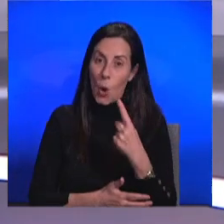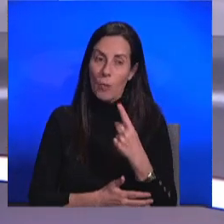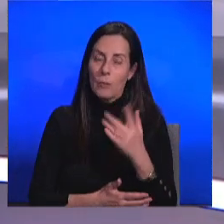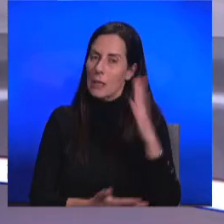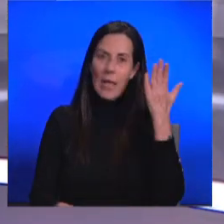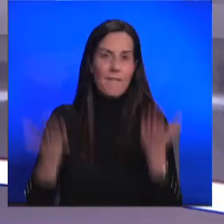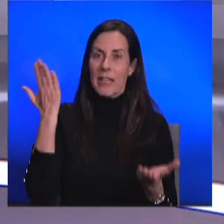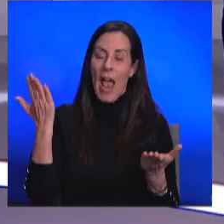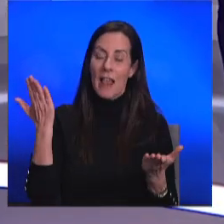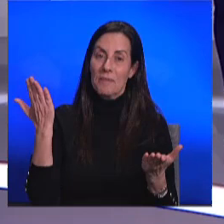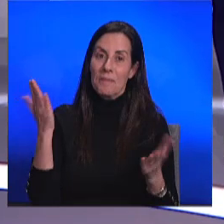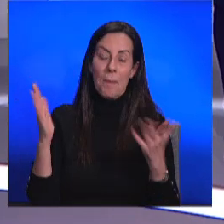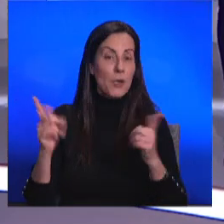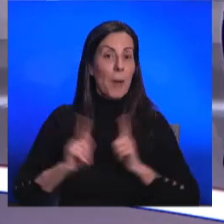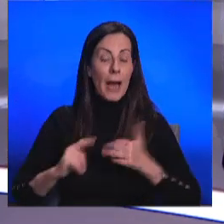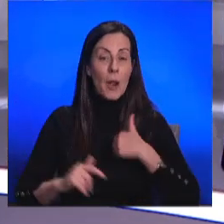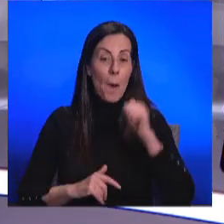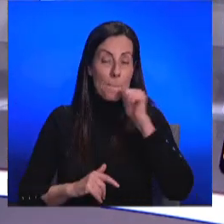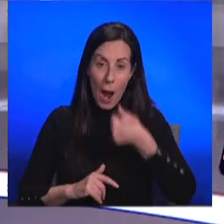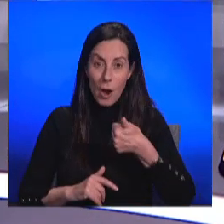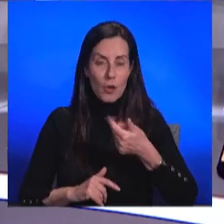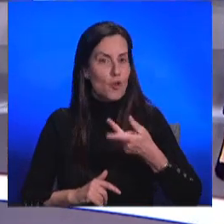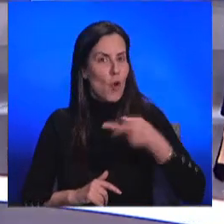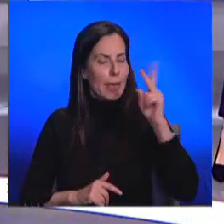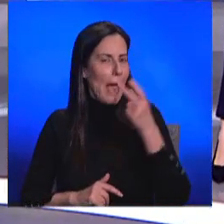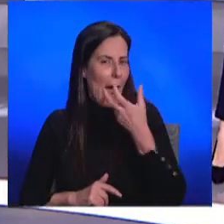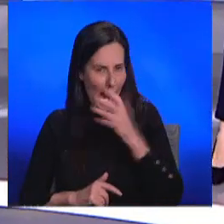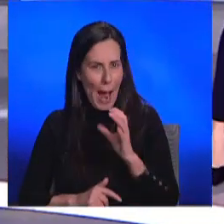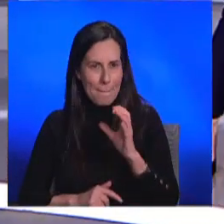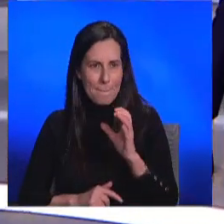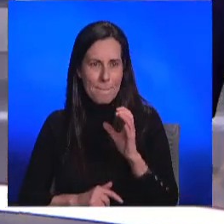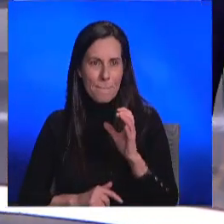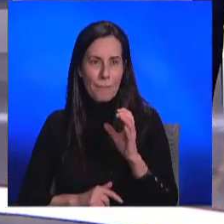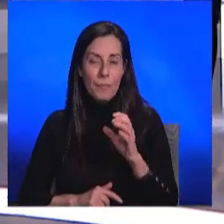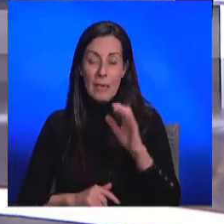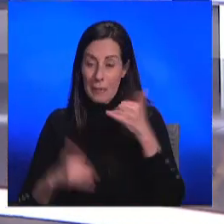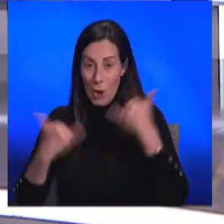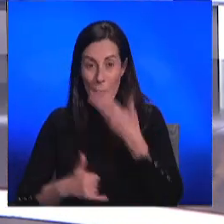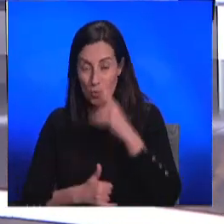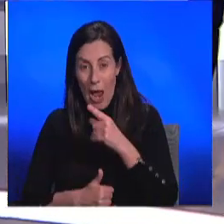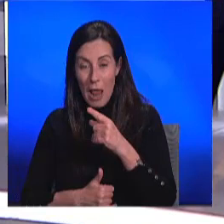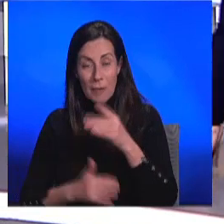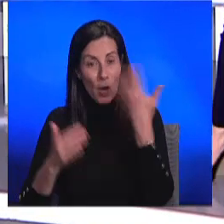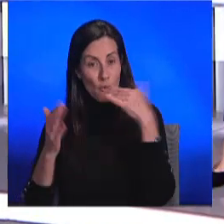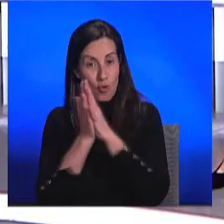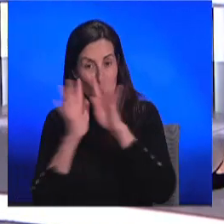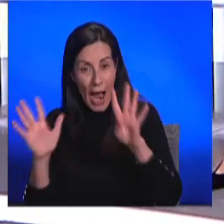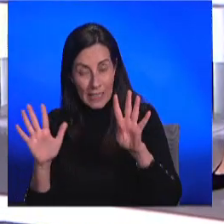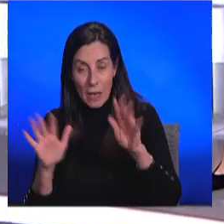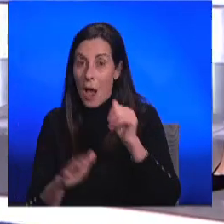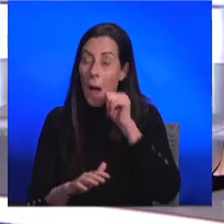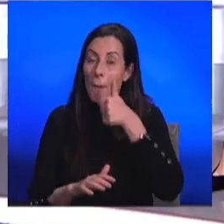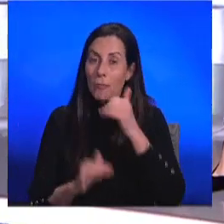הבדל לעומת מה שצפוי לנו מחר. מחר עוד עלייה ניכרת בטמפרטורות. אם היום בירושלים נמדדו 19 מעלות, מחר